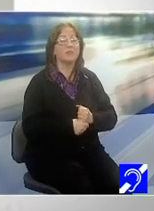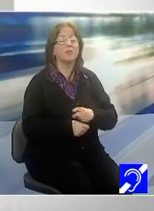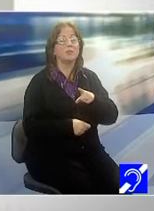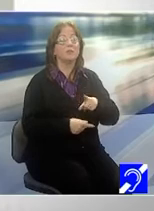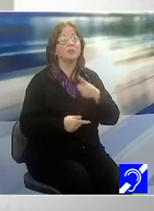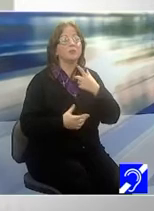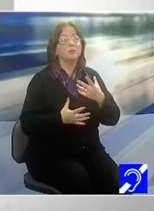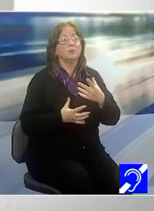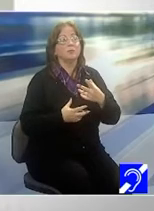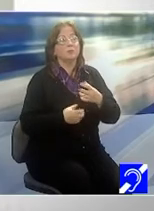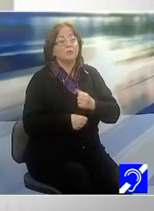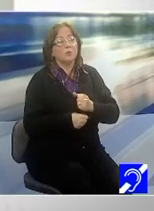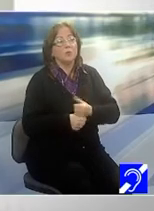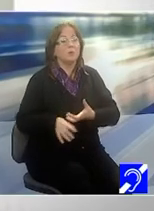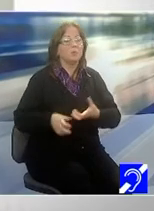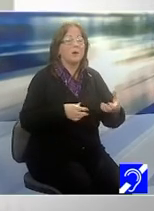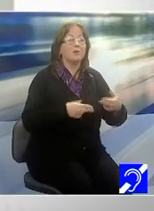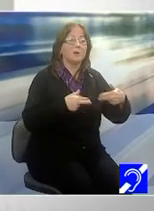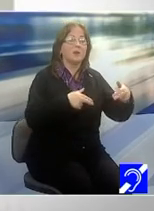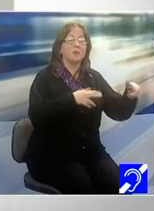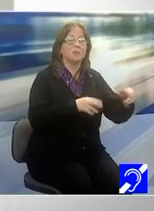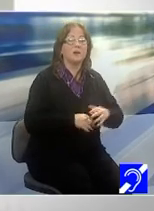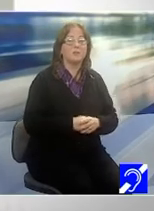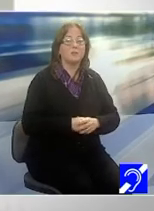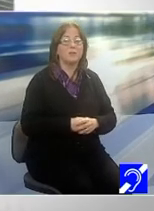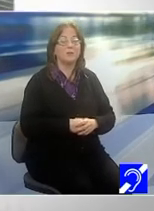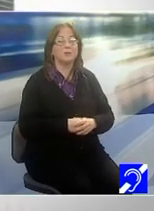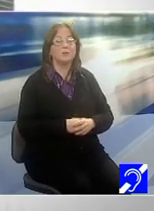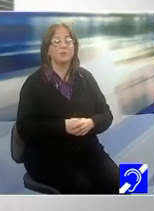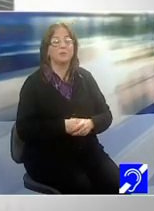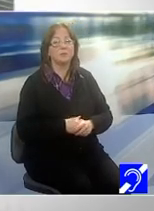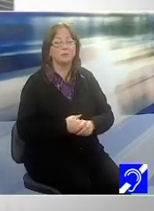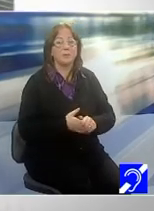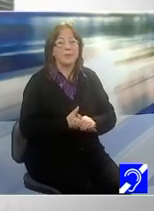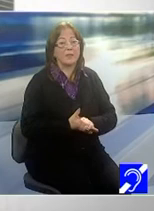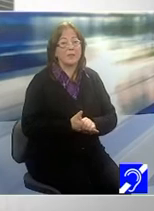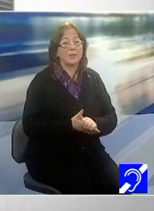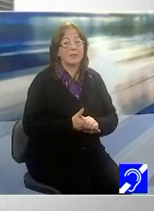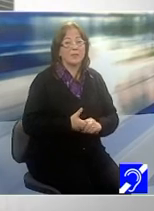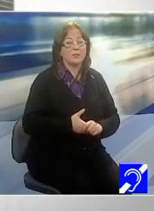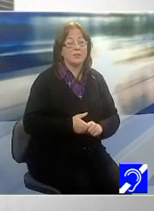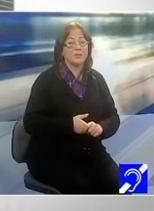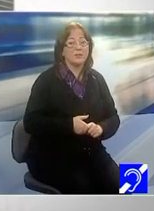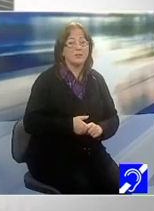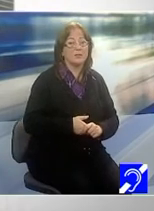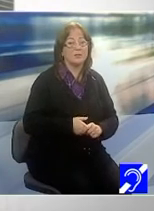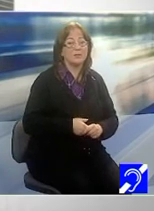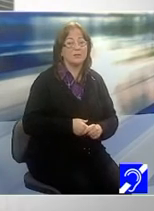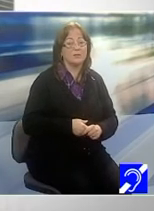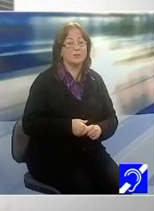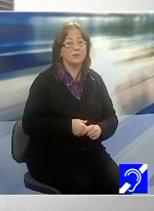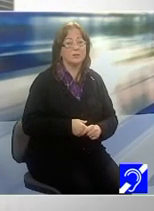departe. Și după părerea mea, cer scuze, scopul acestui guvern ar fi și cumva să creeze un